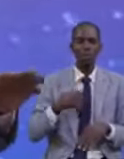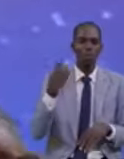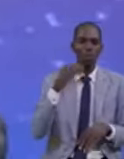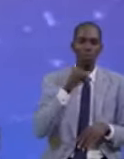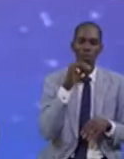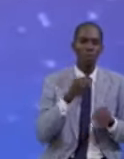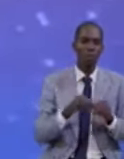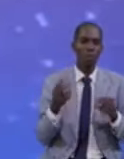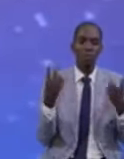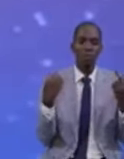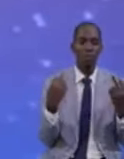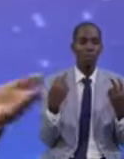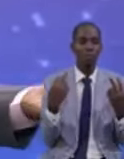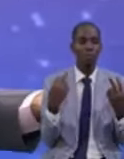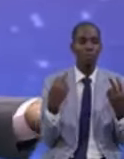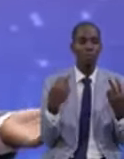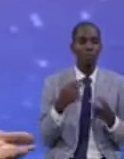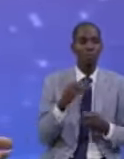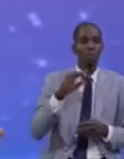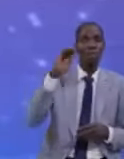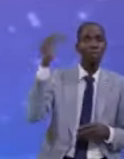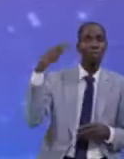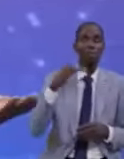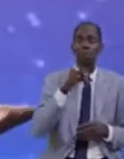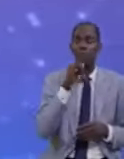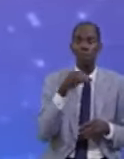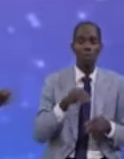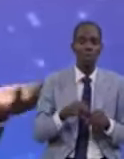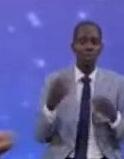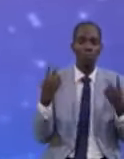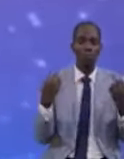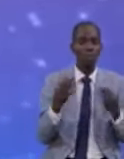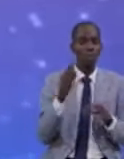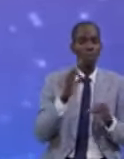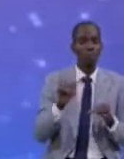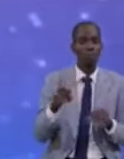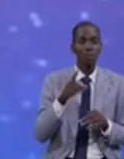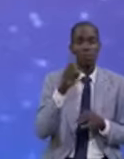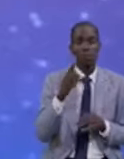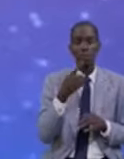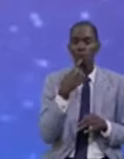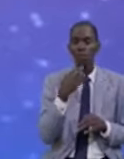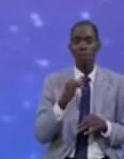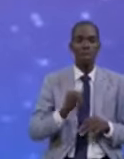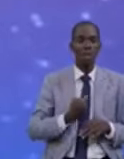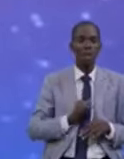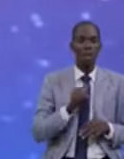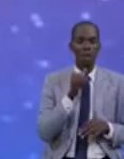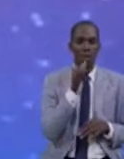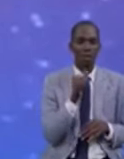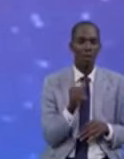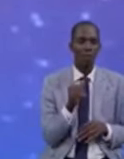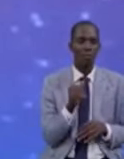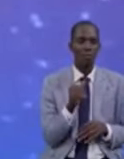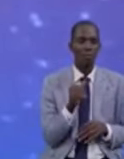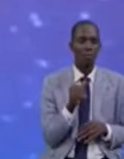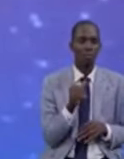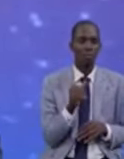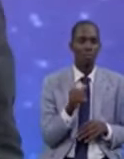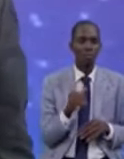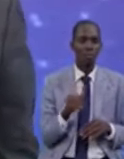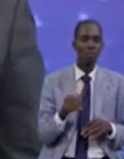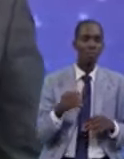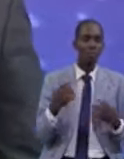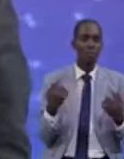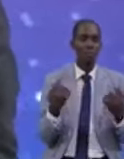grâce non en vain si quelqu'un dit j'étais pécheur et j'ai eu la grâce de Dieu et maintenant